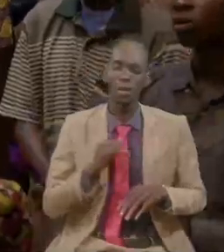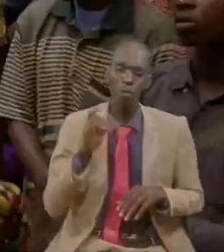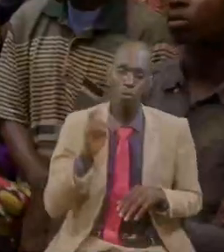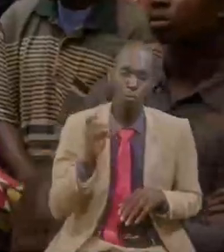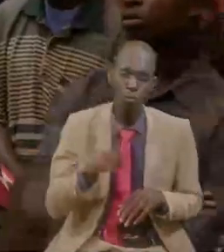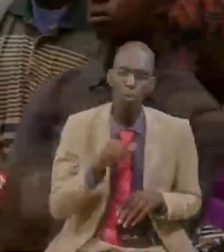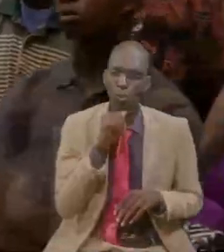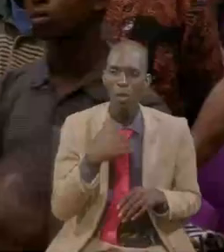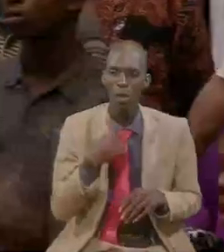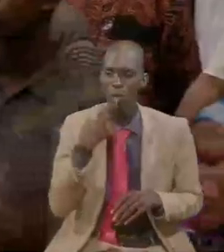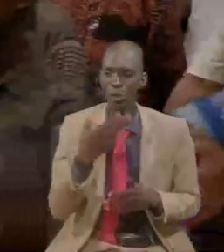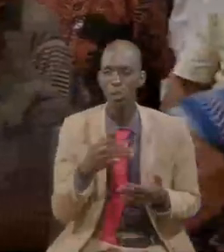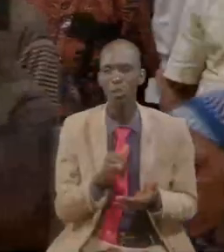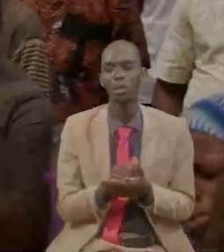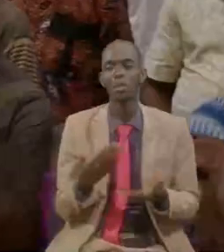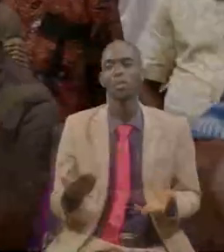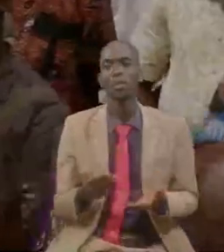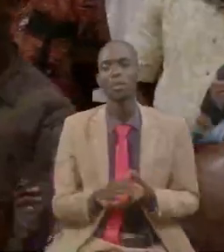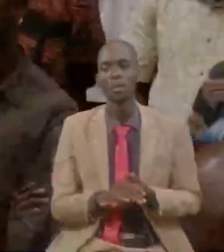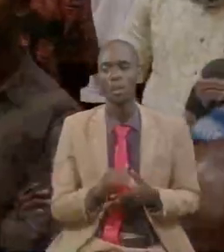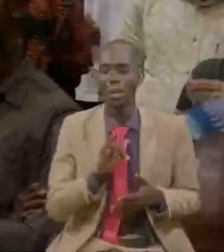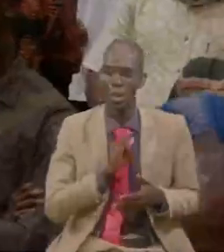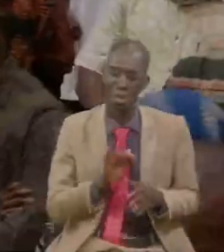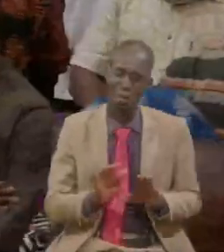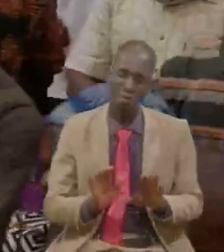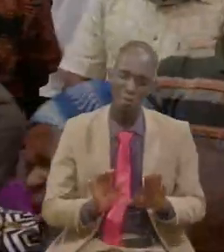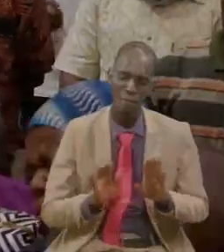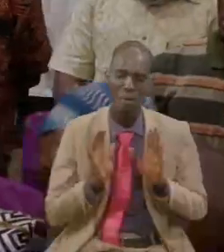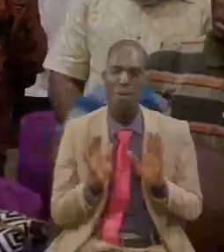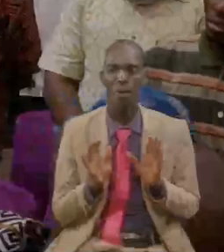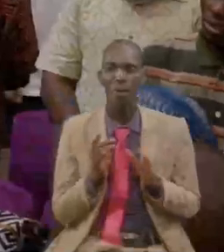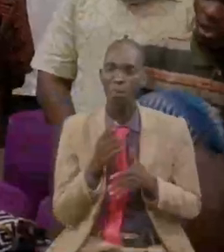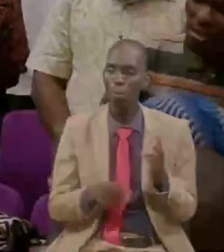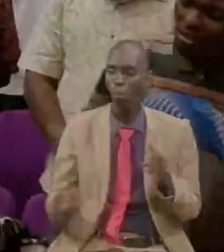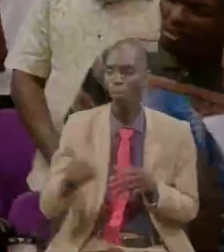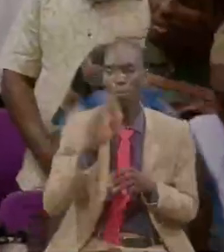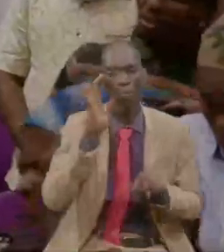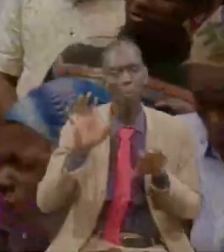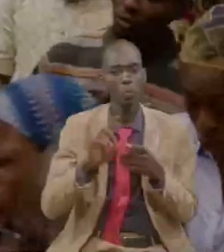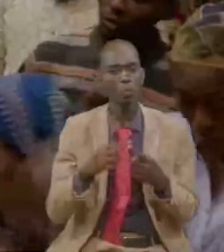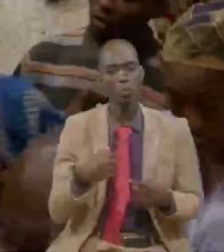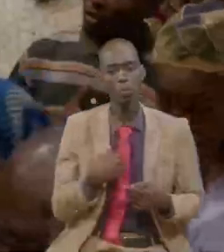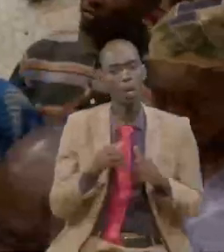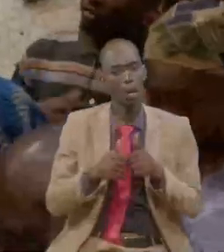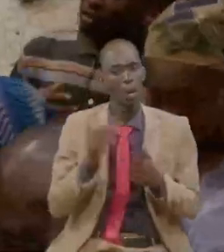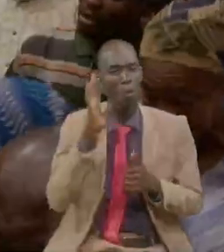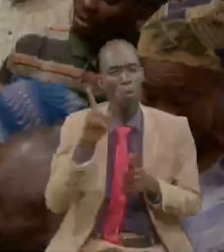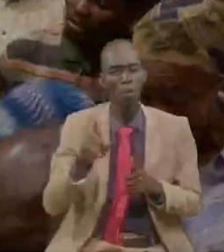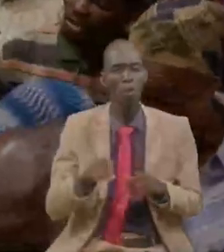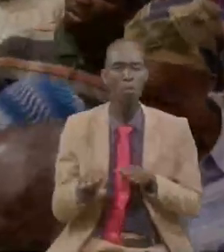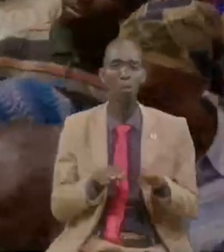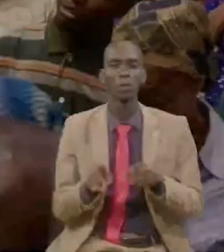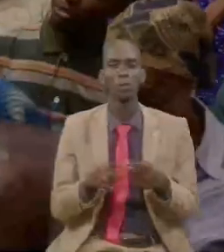On ne doit pas dire cela. Et si je n'ai pas dit ça, je crains. Je crains ce qu'ils vont faire. Comment ils vont